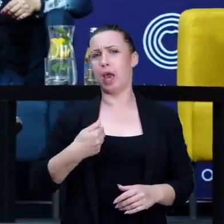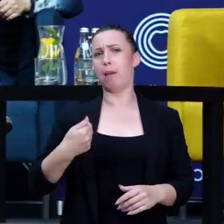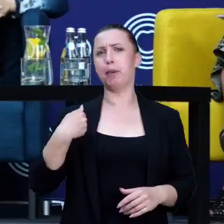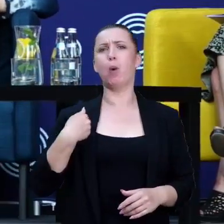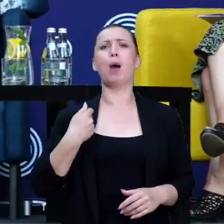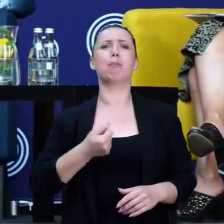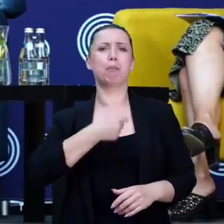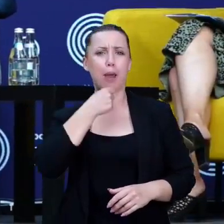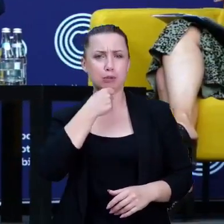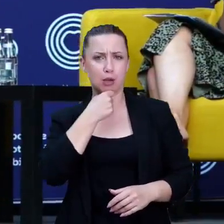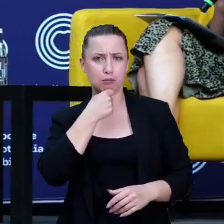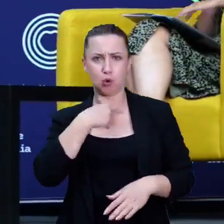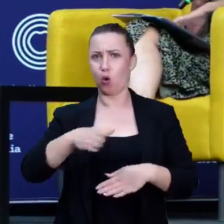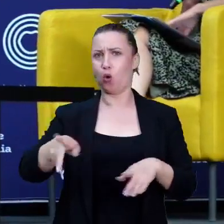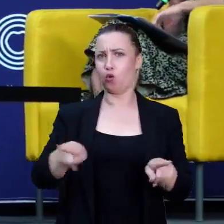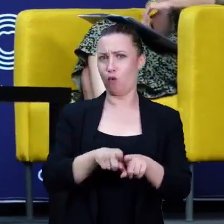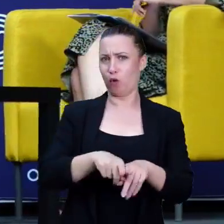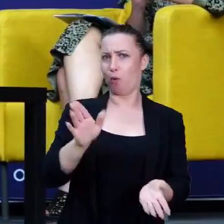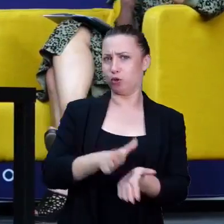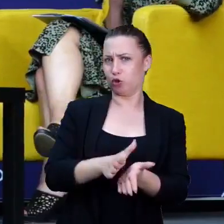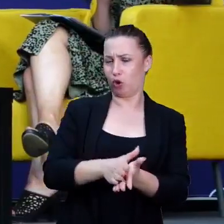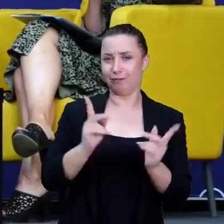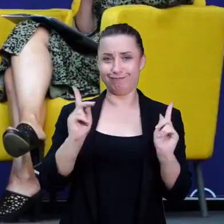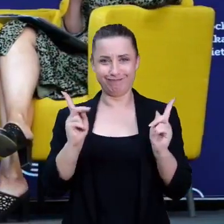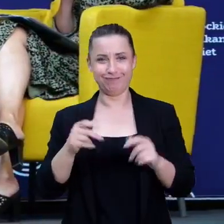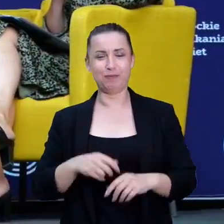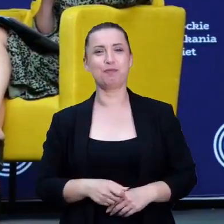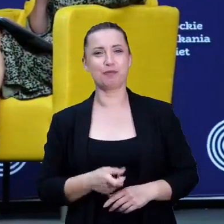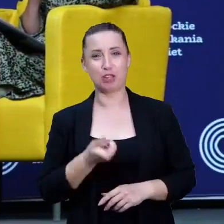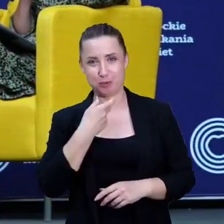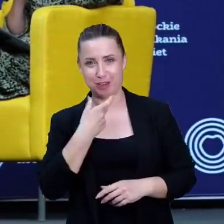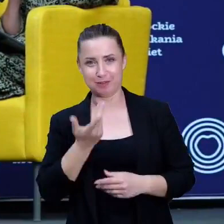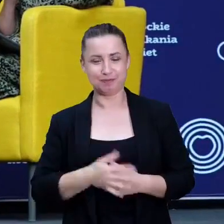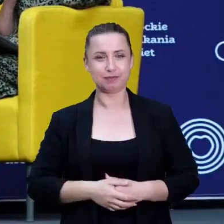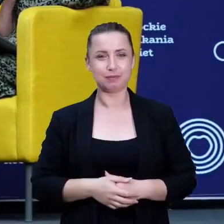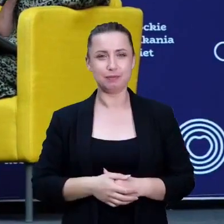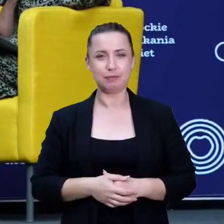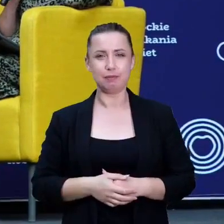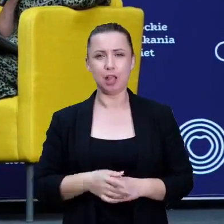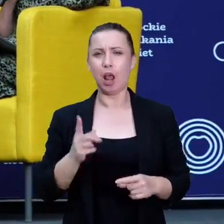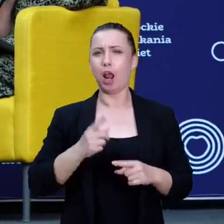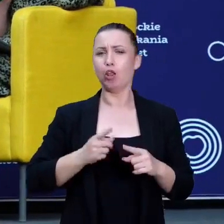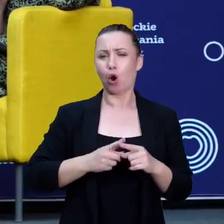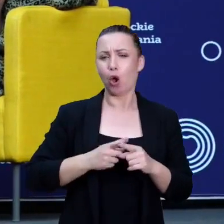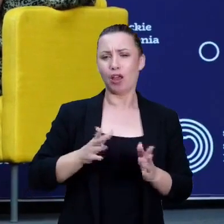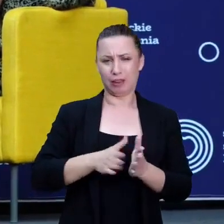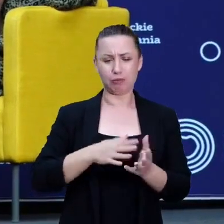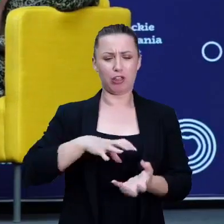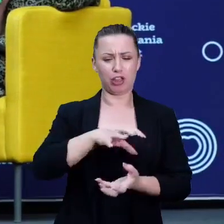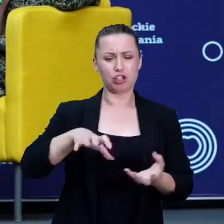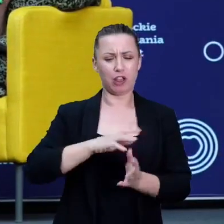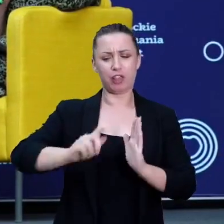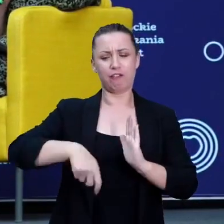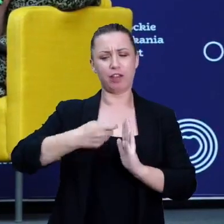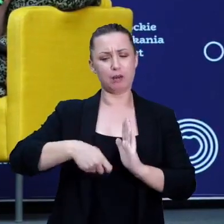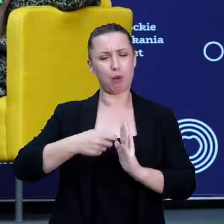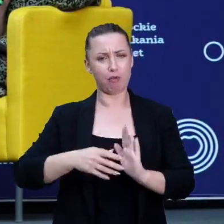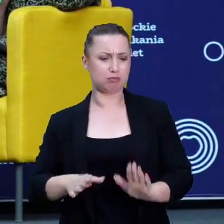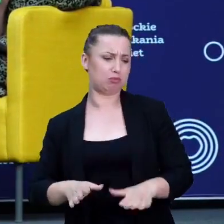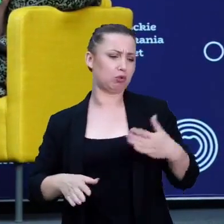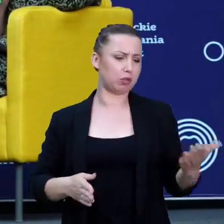Prawie w przedszkolu. No, tylko, że czy to nie jest trochę tak, że w tym świecie filmowym, tak z drugiej strony,